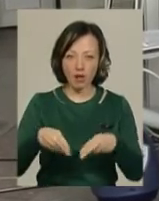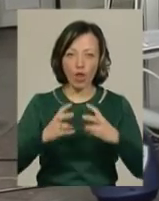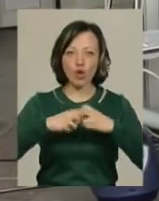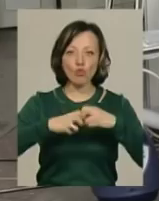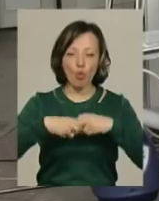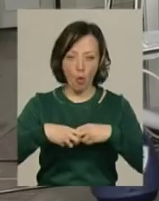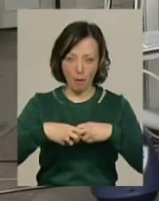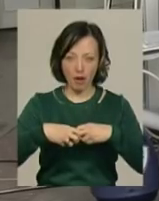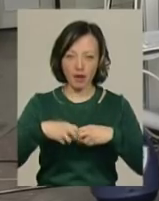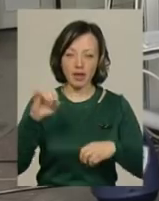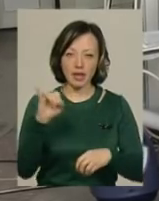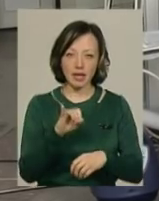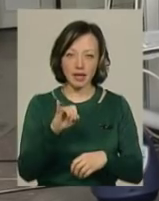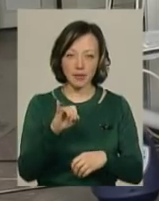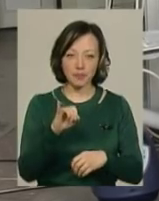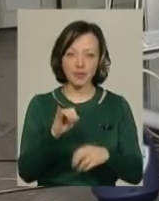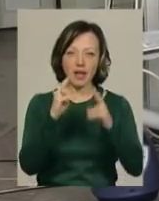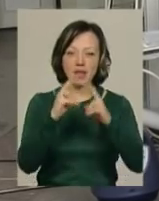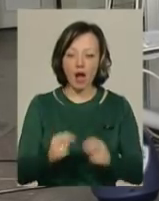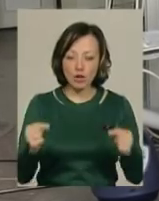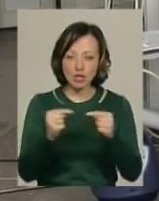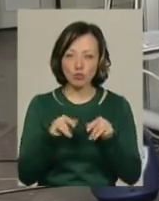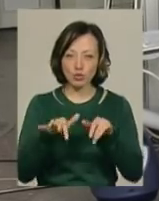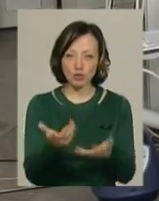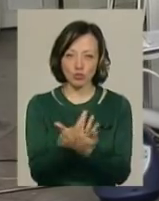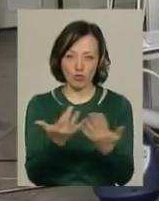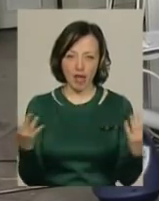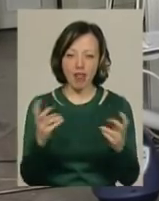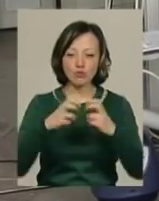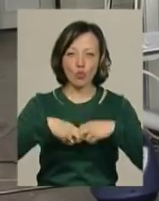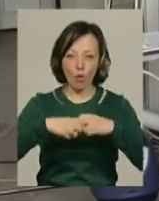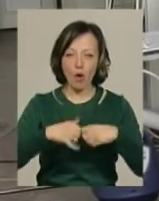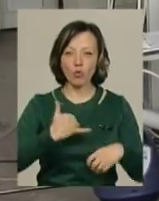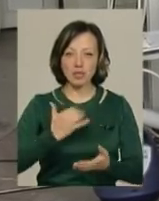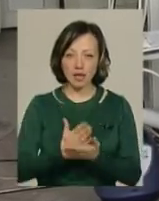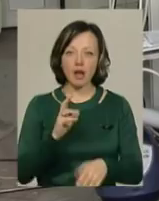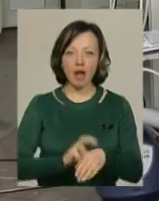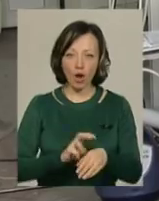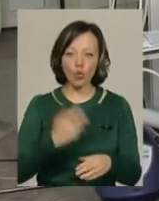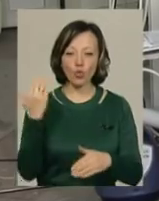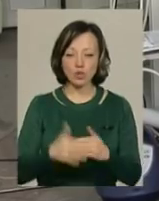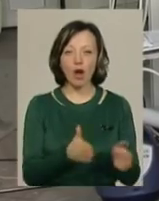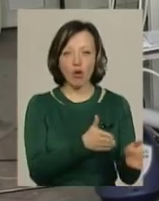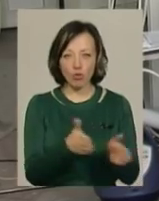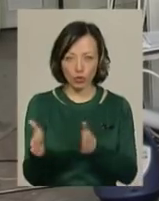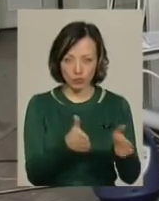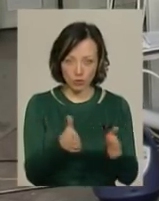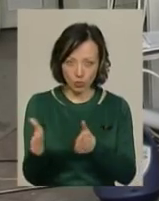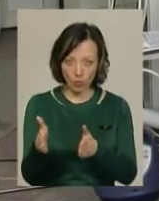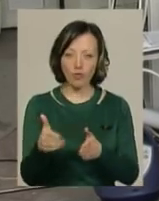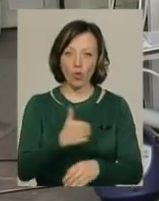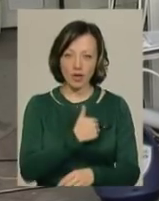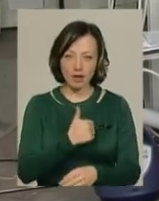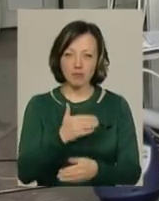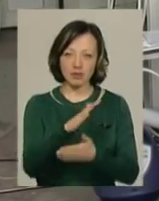на суглобах і діагностичні процедури різноманітні на суглобах. У нас є лікарі, які вже пройшли підготовку, які